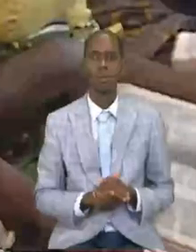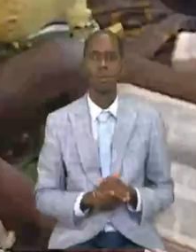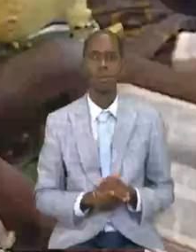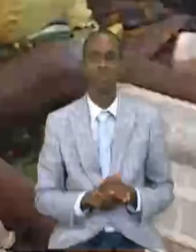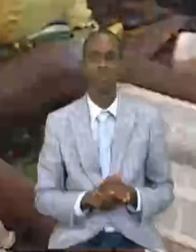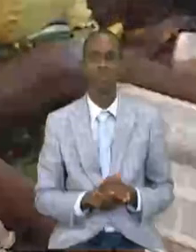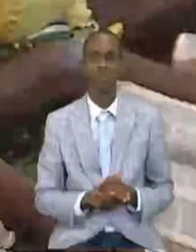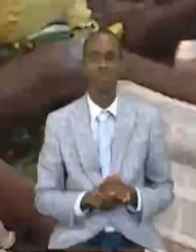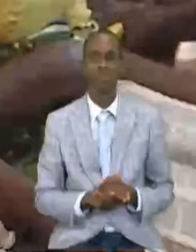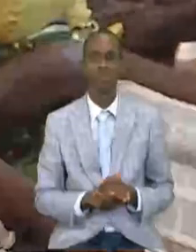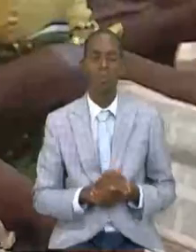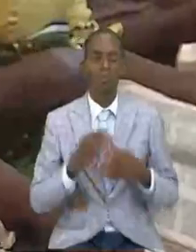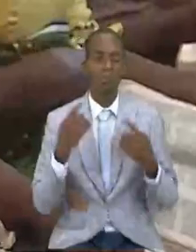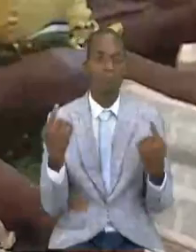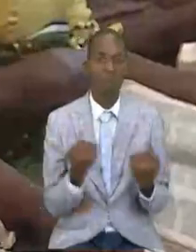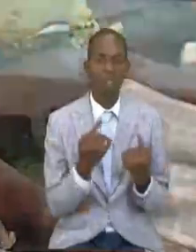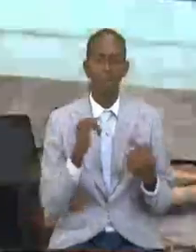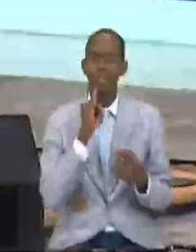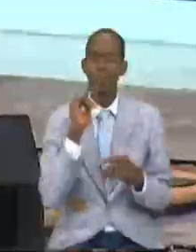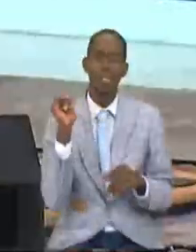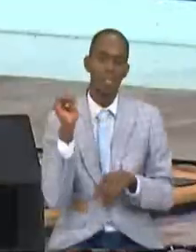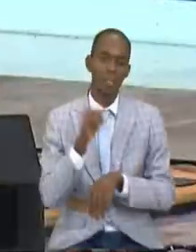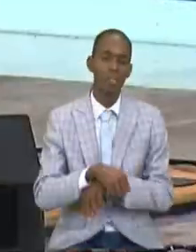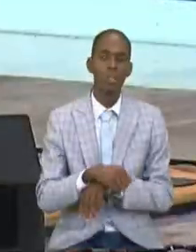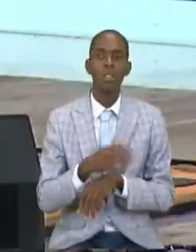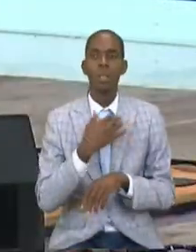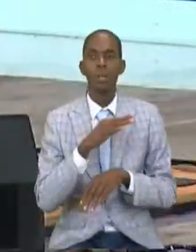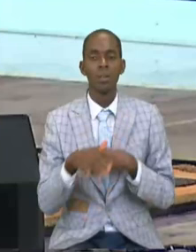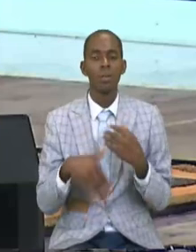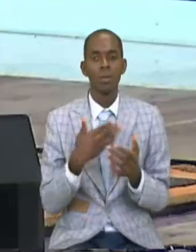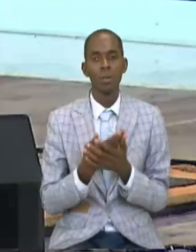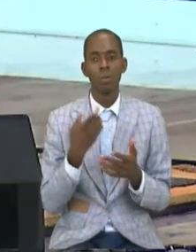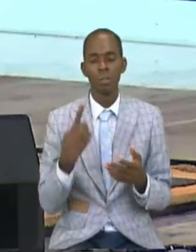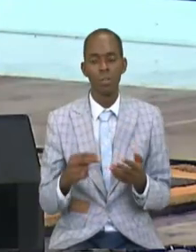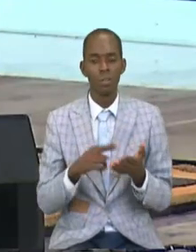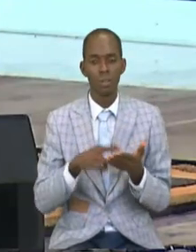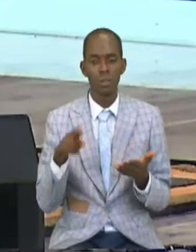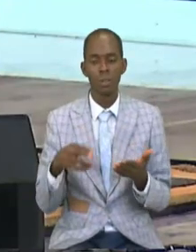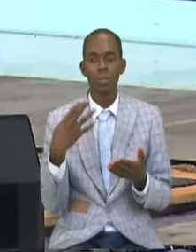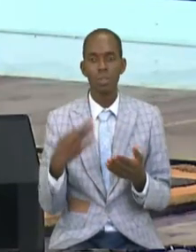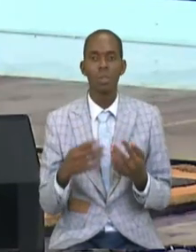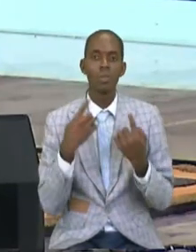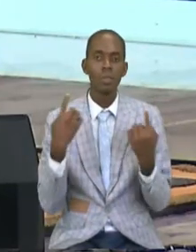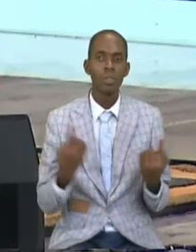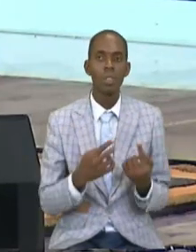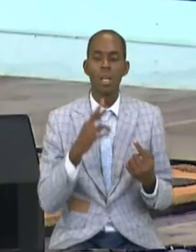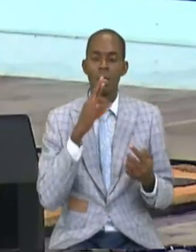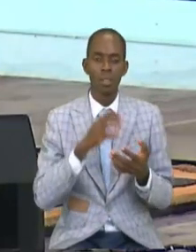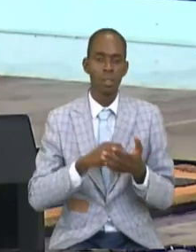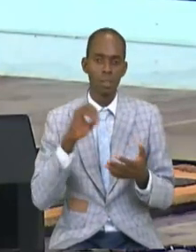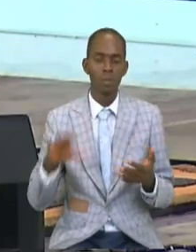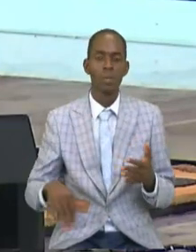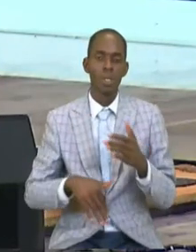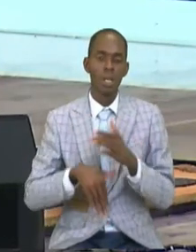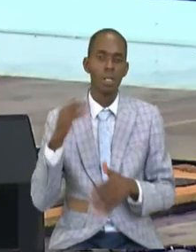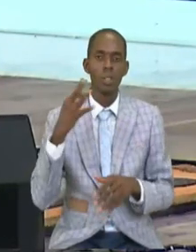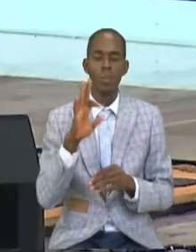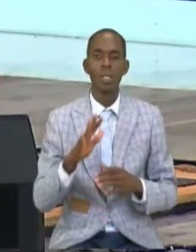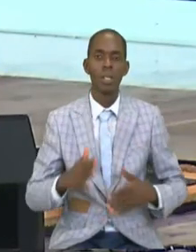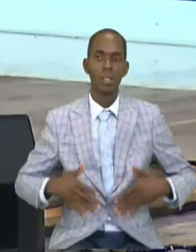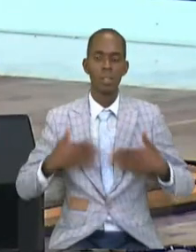Jésus-Christ. Le péché est vaincu et toutes les conséquences du péché sont ôtées